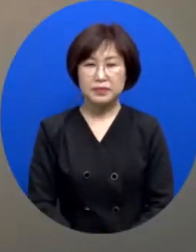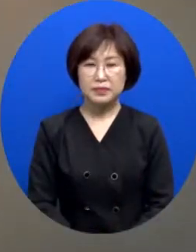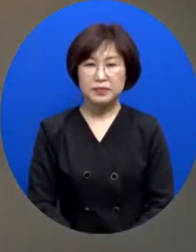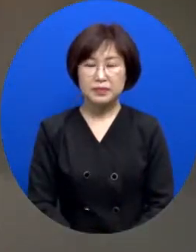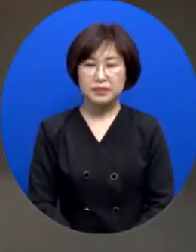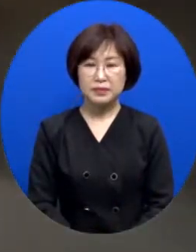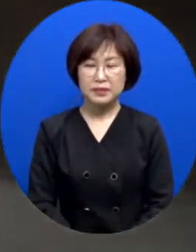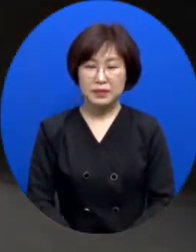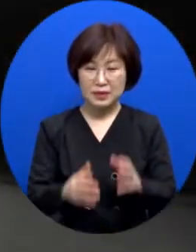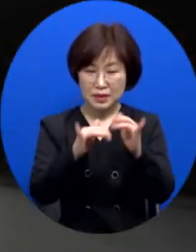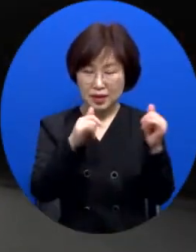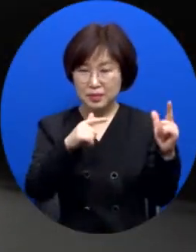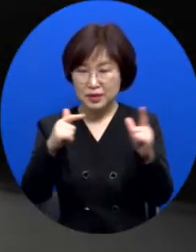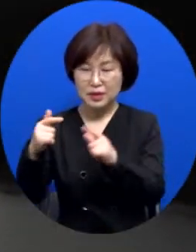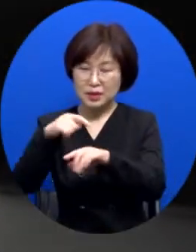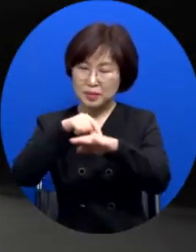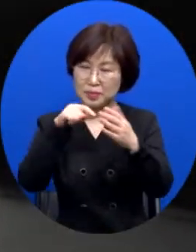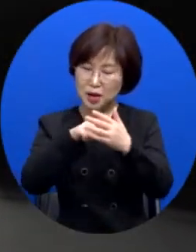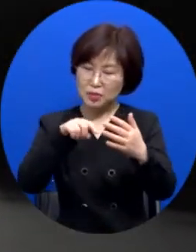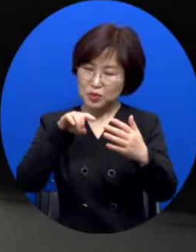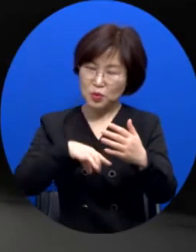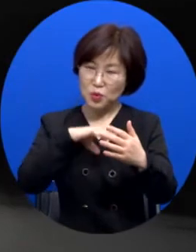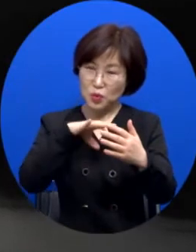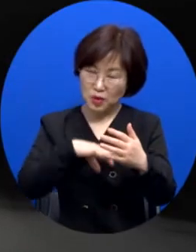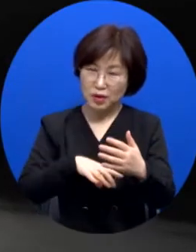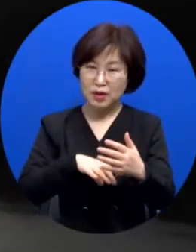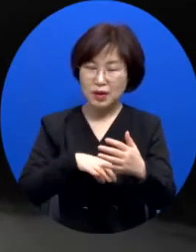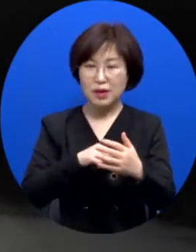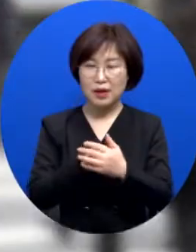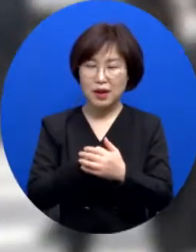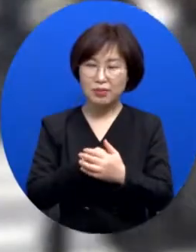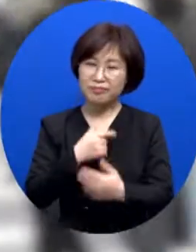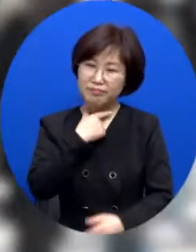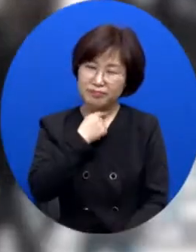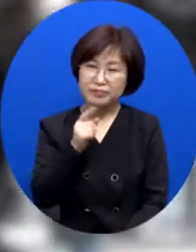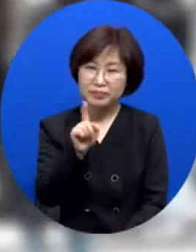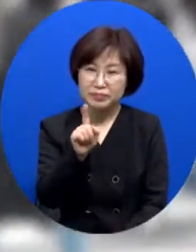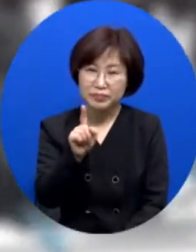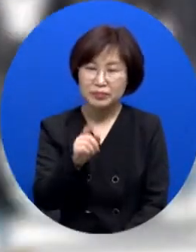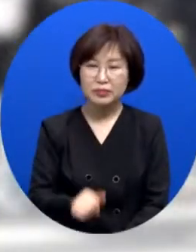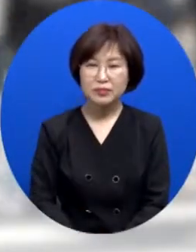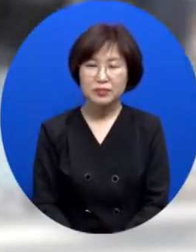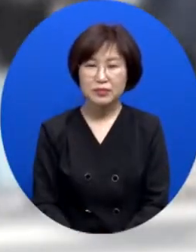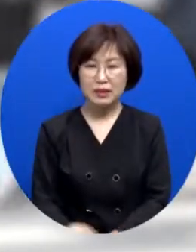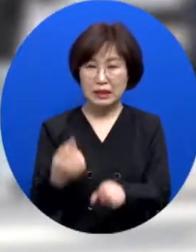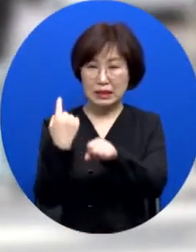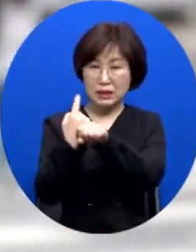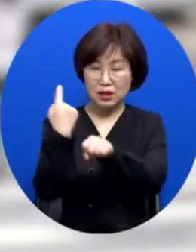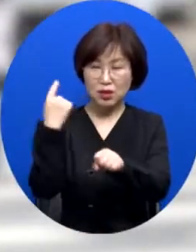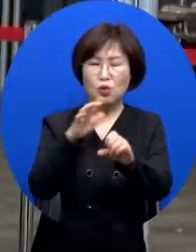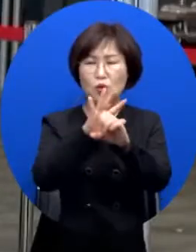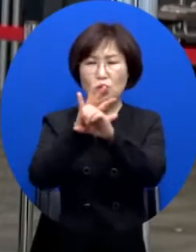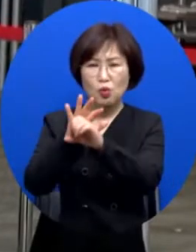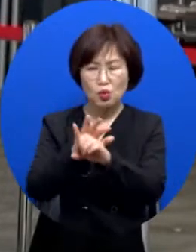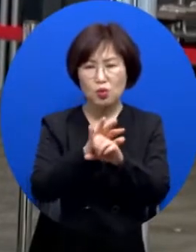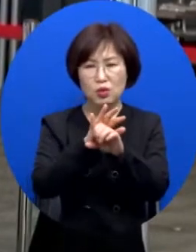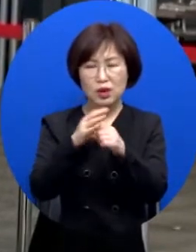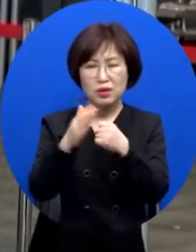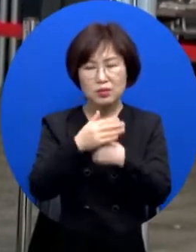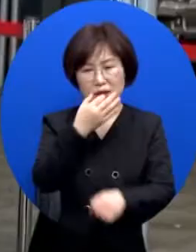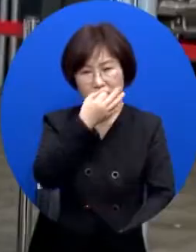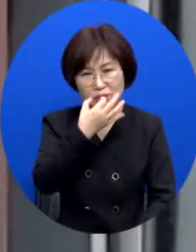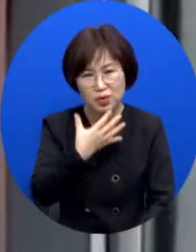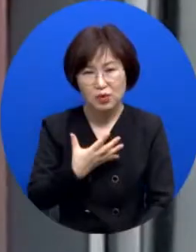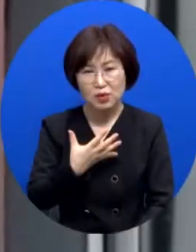새해를 맞은 시민들은 마음속에 어떤 바람을 갖고 있을까? 시민들은 지난해 코로나19의 여파가 여전했던